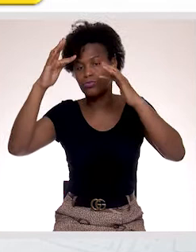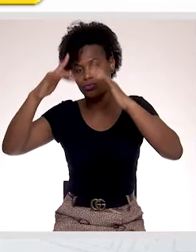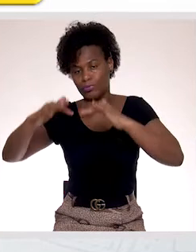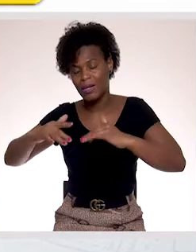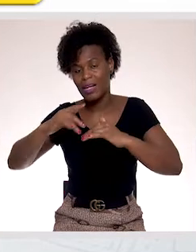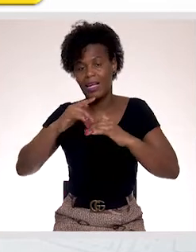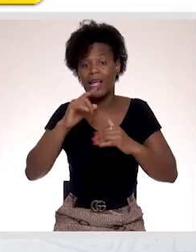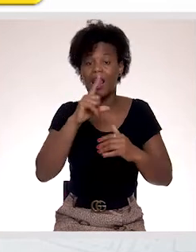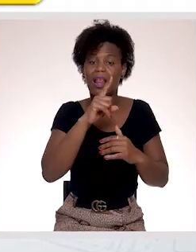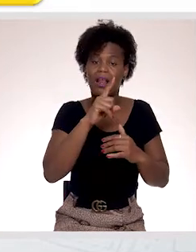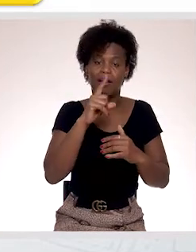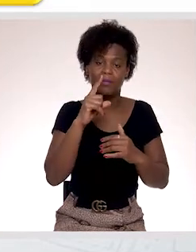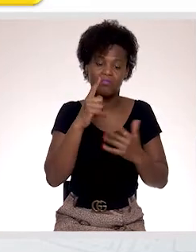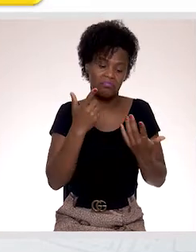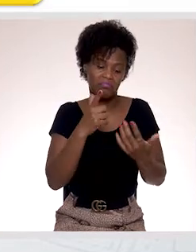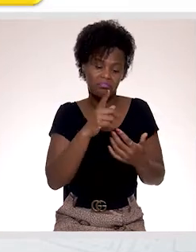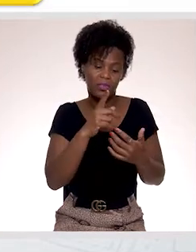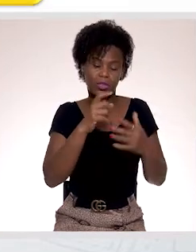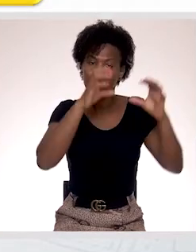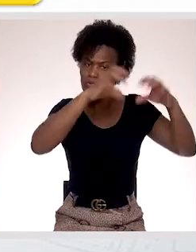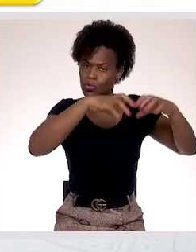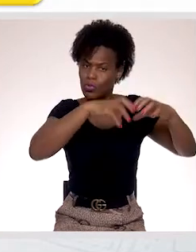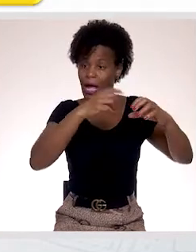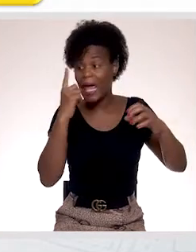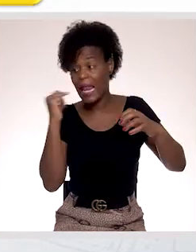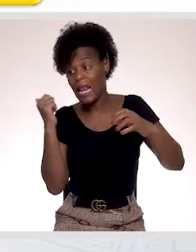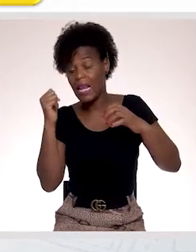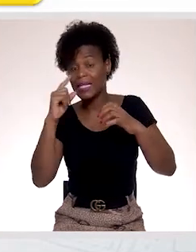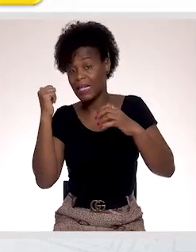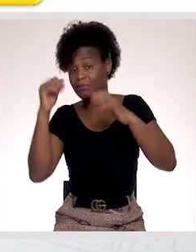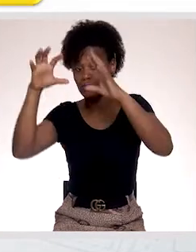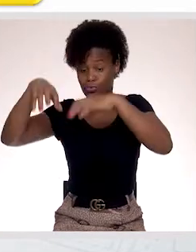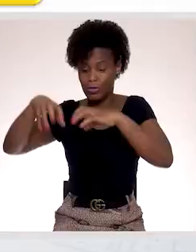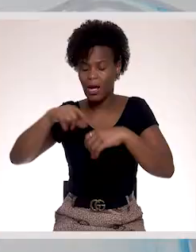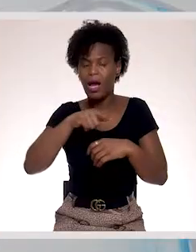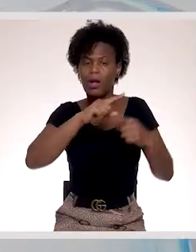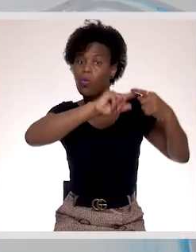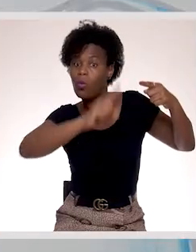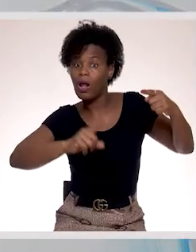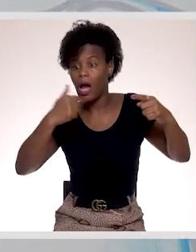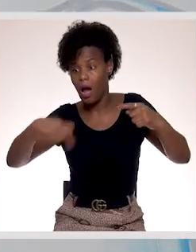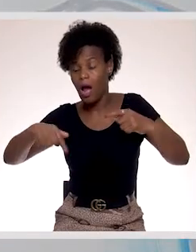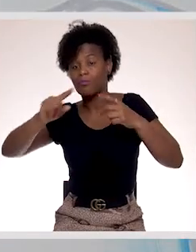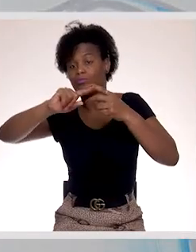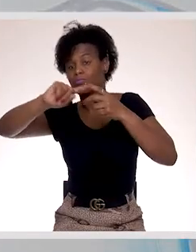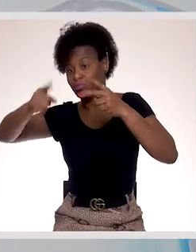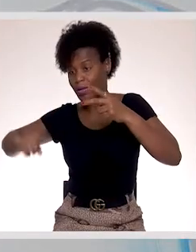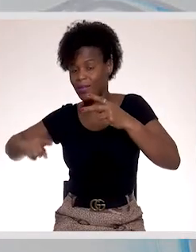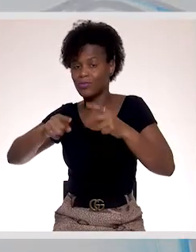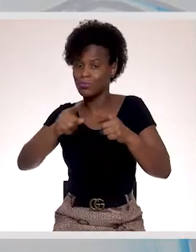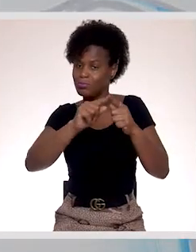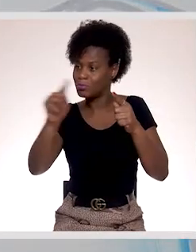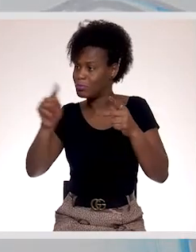pluie, il pleut. L'orage, il y a de l'orage. Très bien, tu as très bien fait